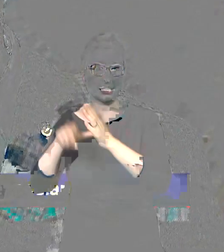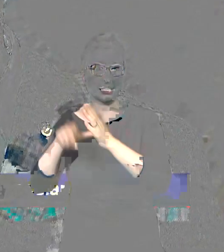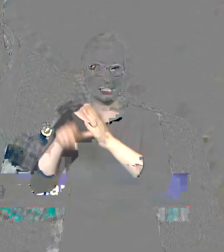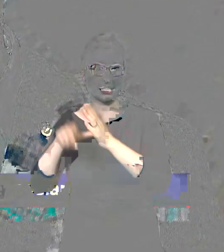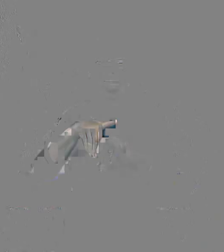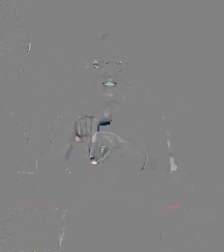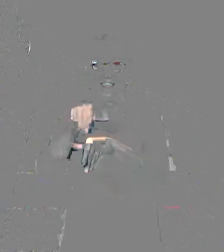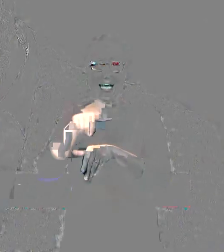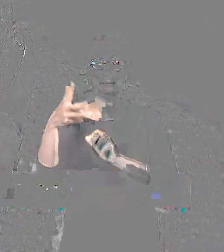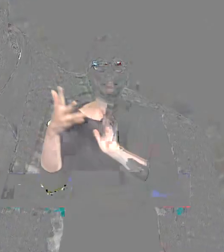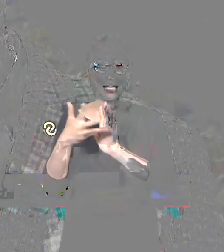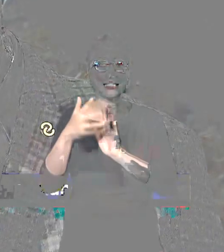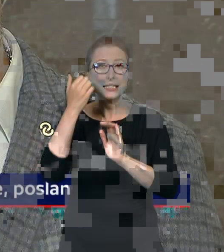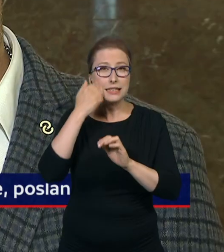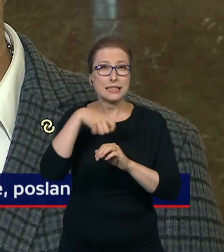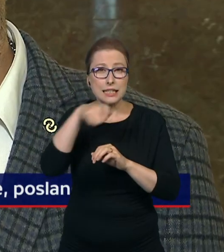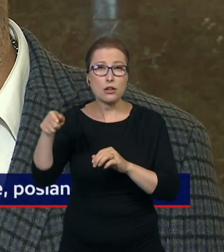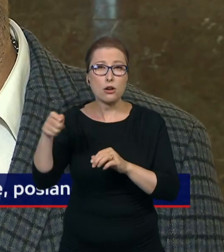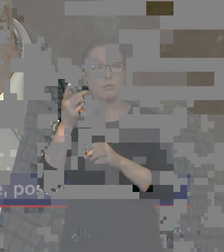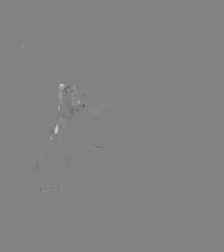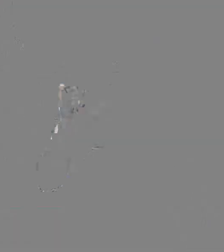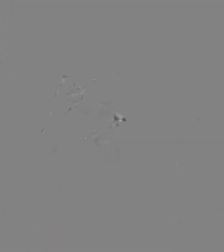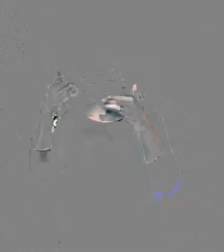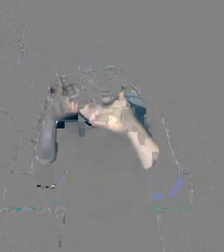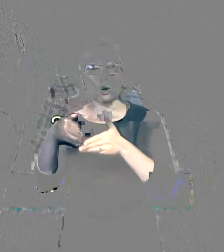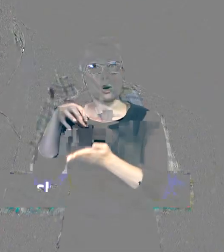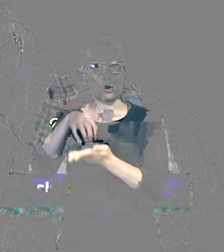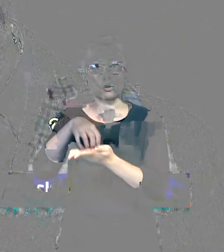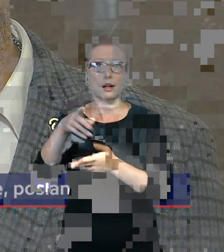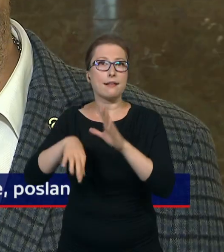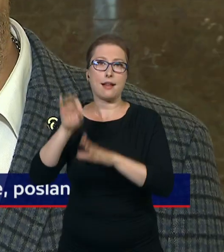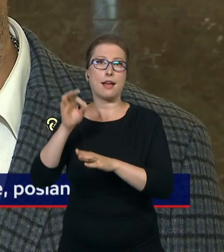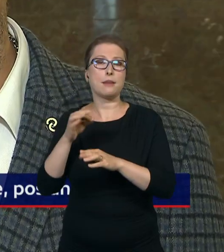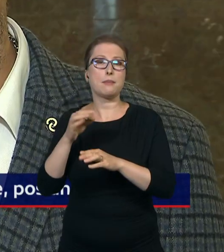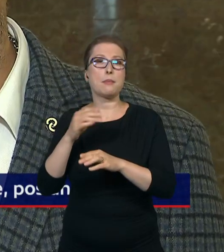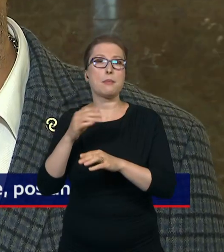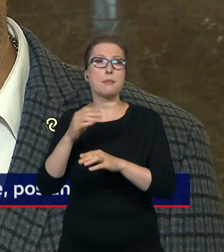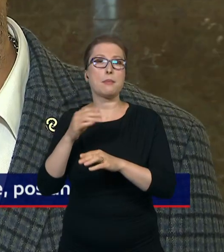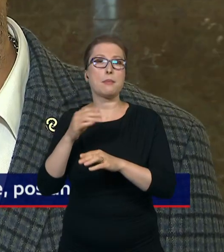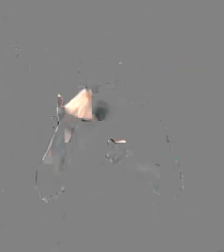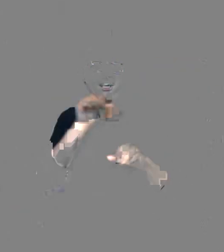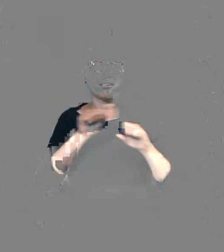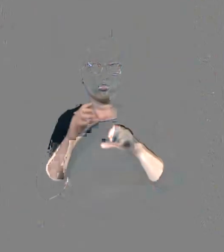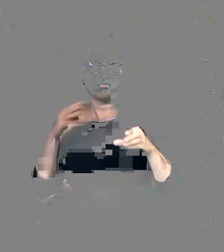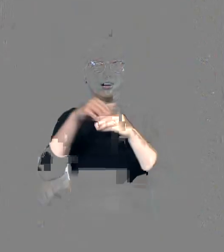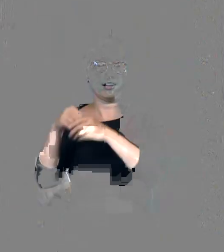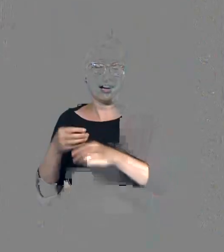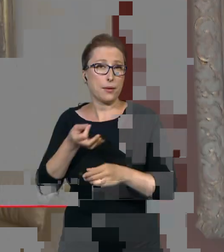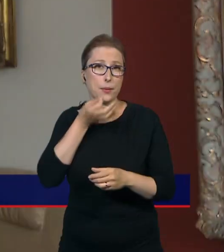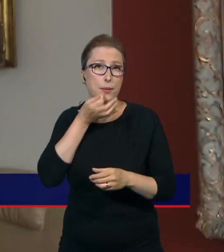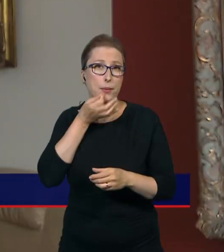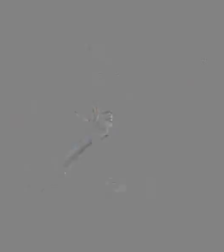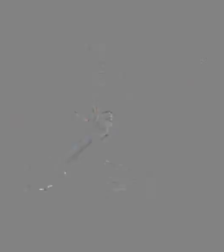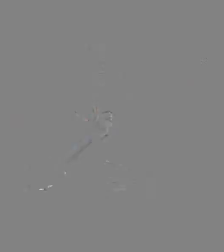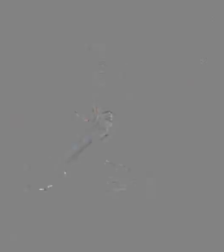pro pět tisíc lidí v tomto specifiku nenajdeme nejenom celé republice zatím veškerá majit